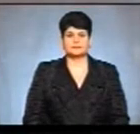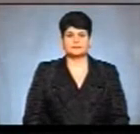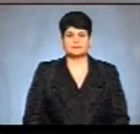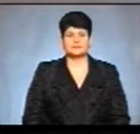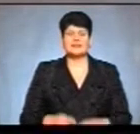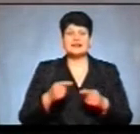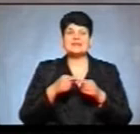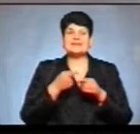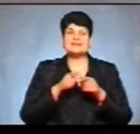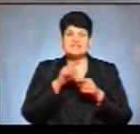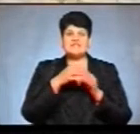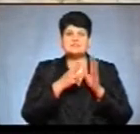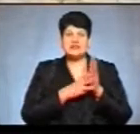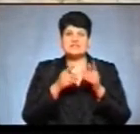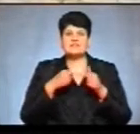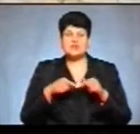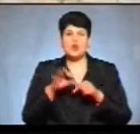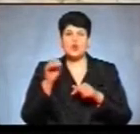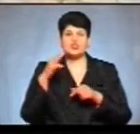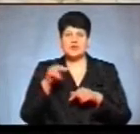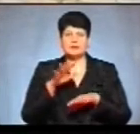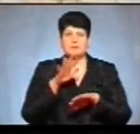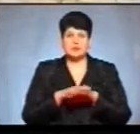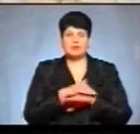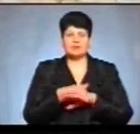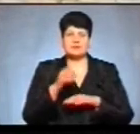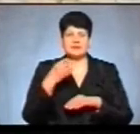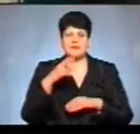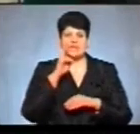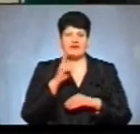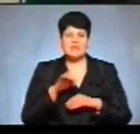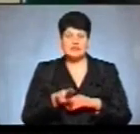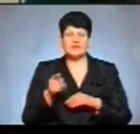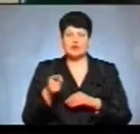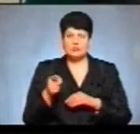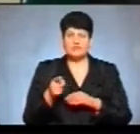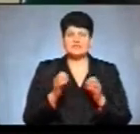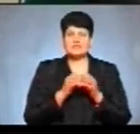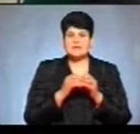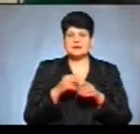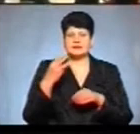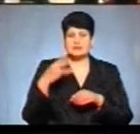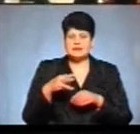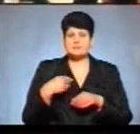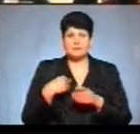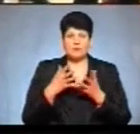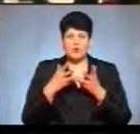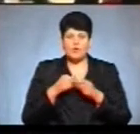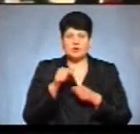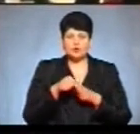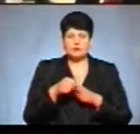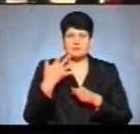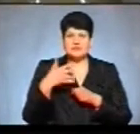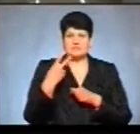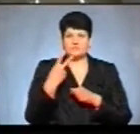Це 18-те відділення Ощадбанку на вулиці 15 квітня у Тернополі. На 10:30 ми нарахували тут